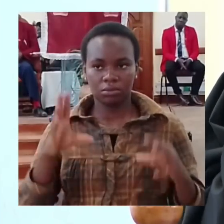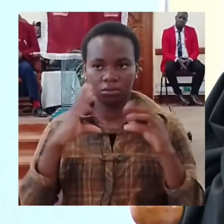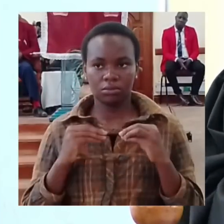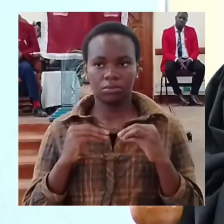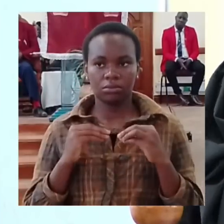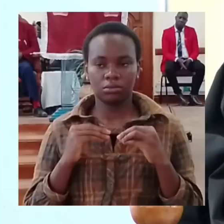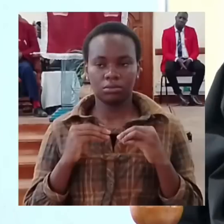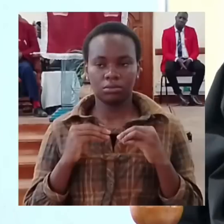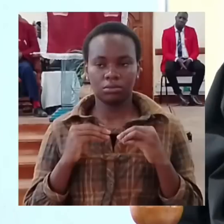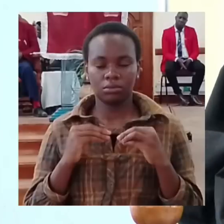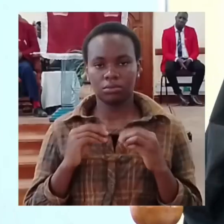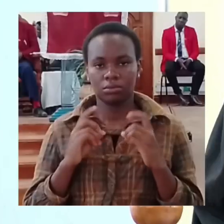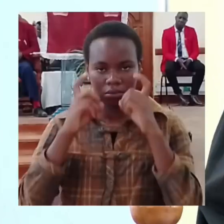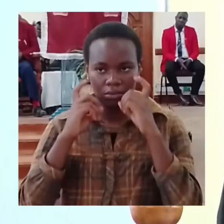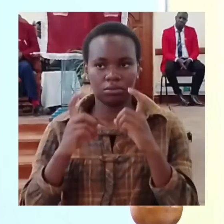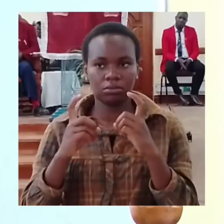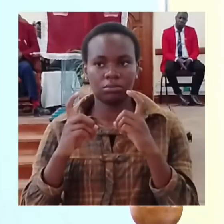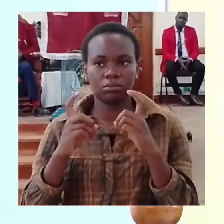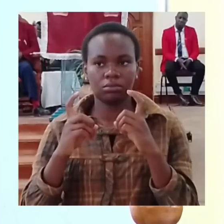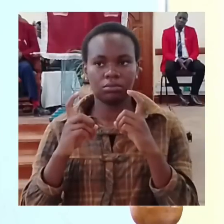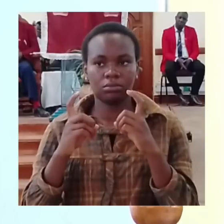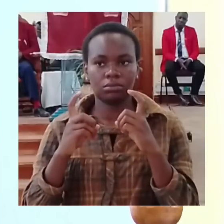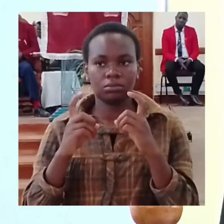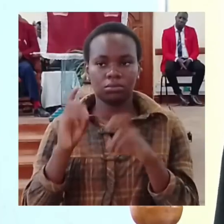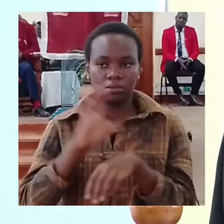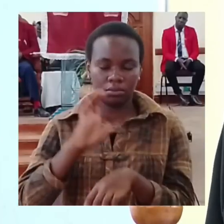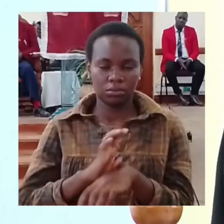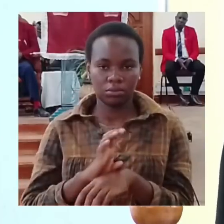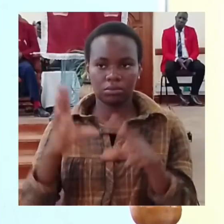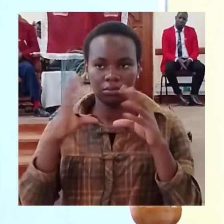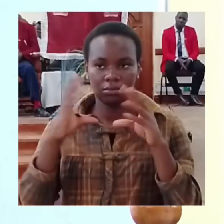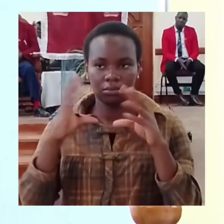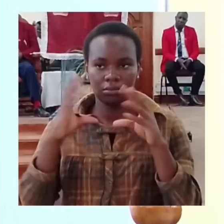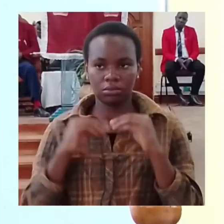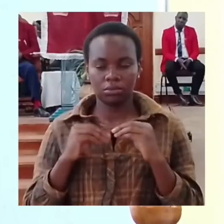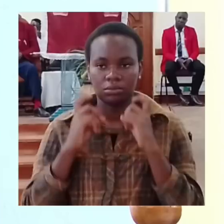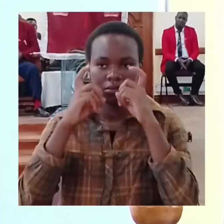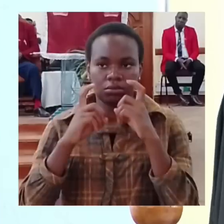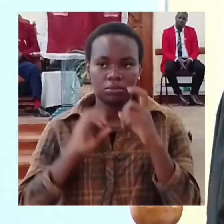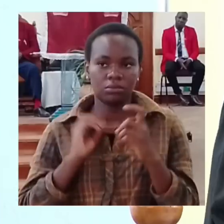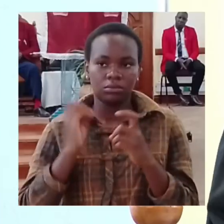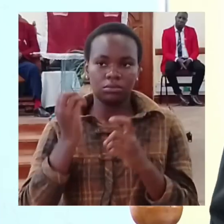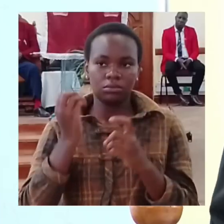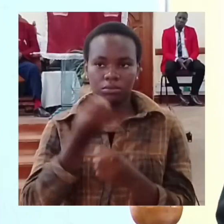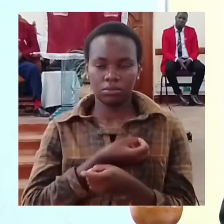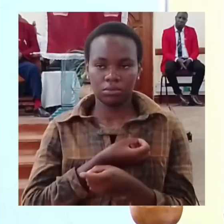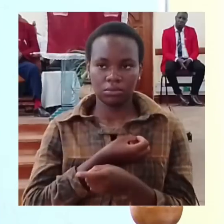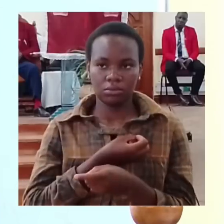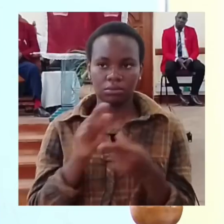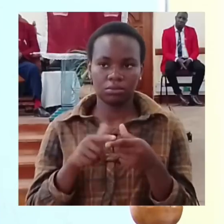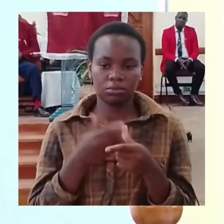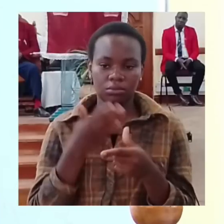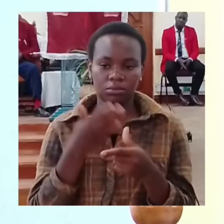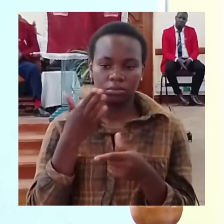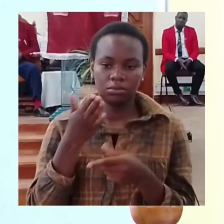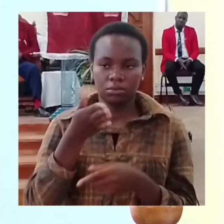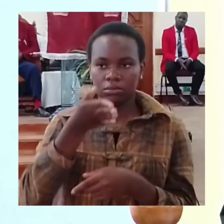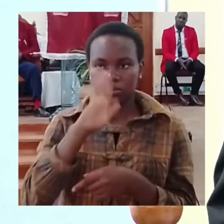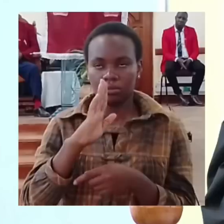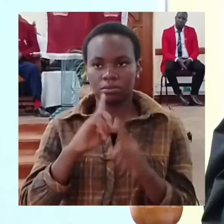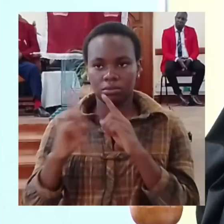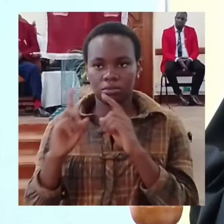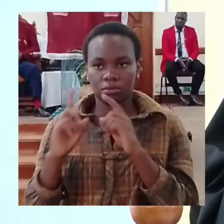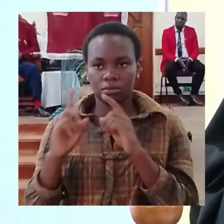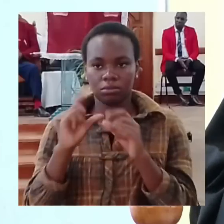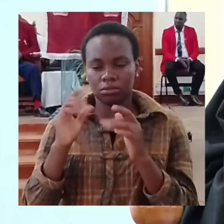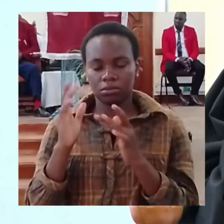acknowledge our sins. Kanitha no kinya twĩtĩkĩre mehia maitũ. No kinya tũthiĩ mbere ya Ngai tũmwĩre Mwathani